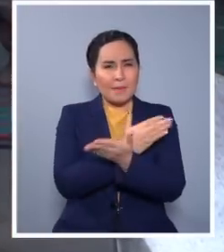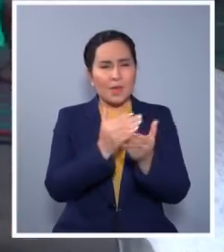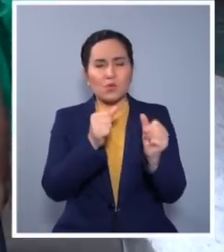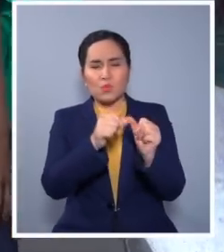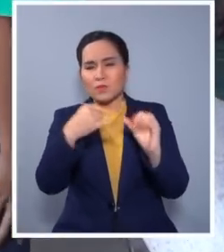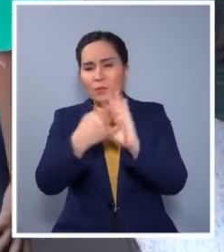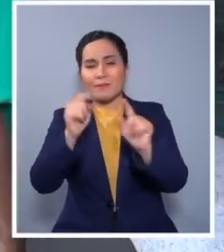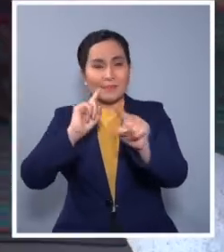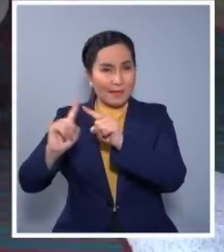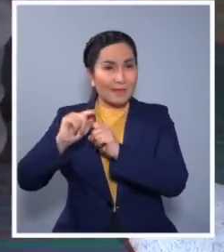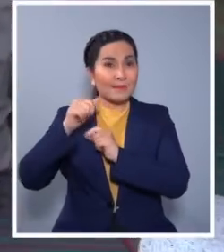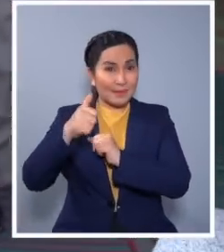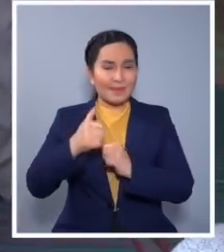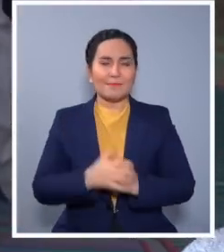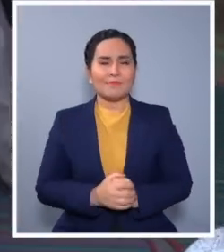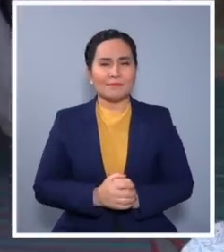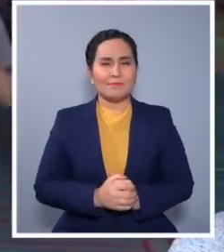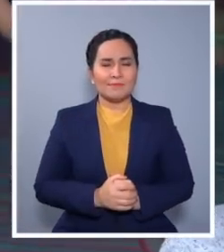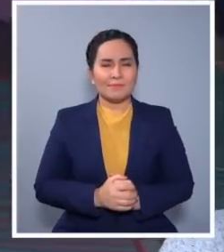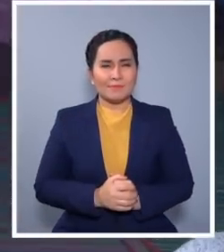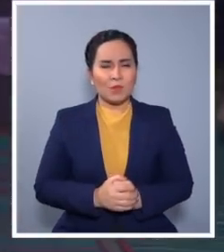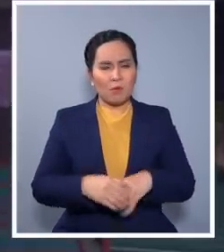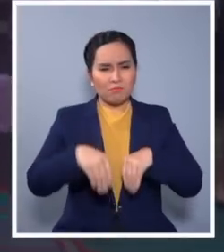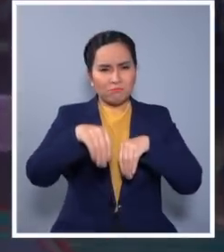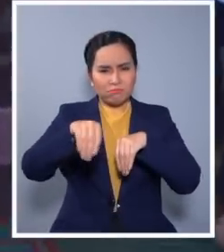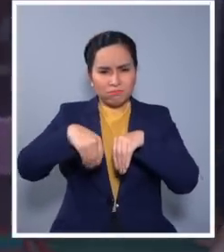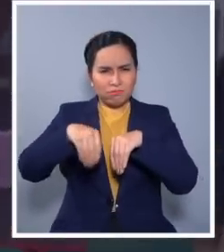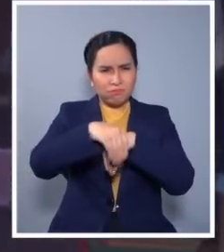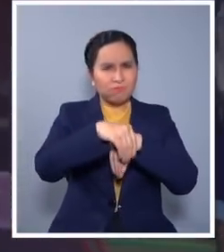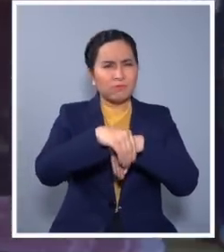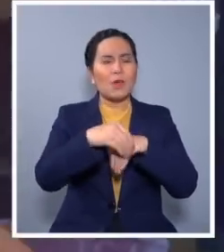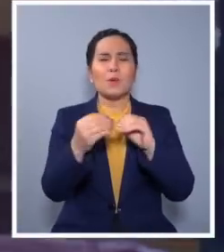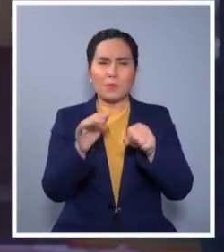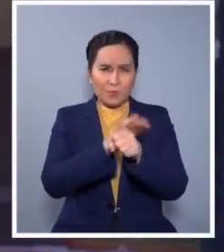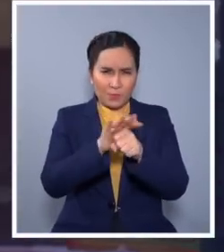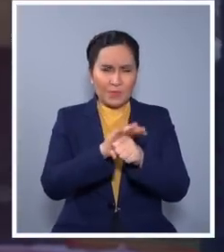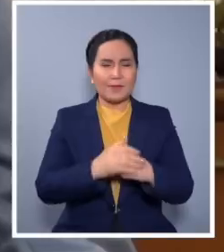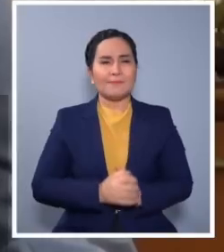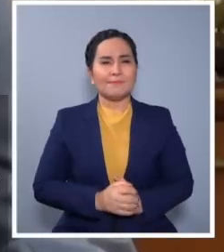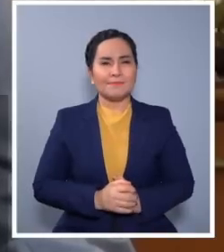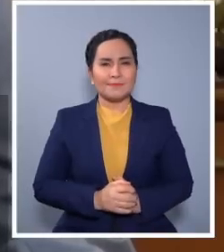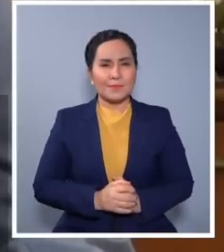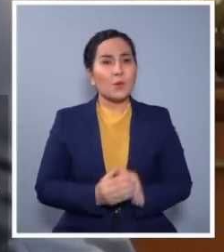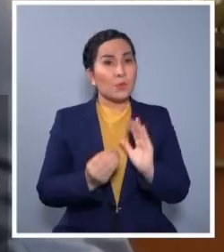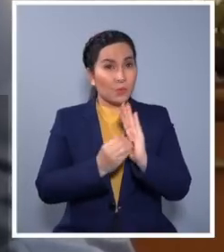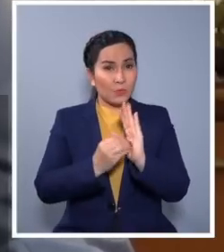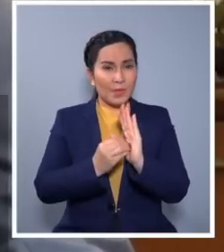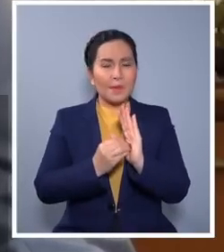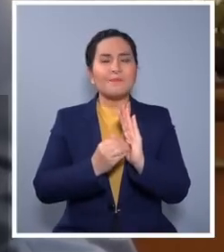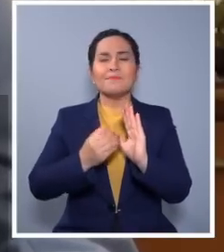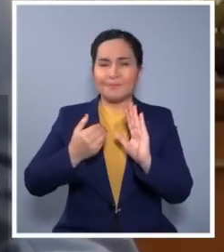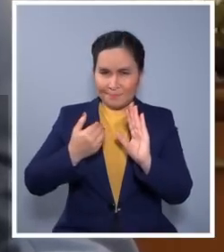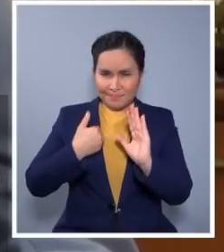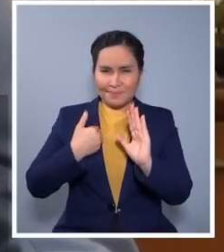ต่างๆในอาณาบริเวณซึ่งไม่ไกลจากกรุงเทพมหานครมากนักนะครับกรุงเทพเนี่ยก็แน่นอนว่